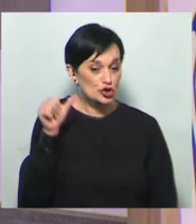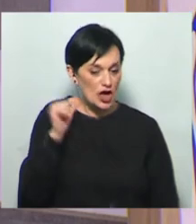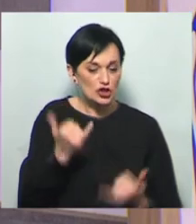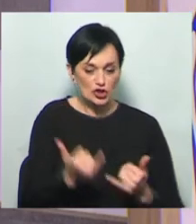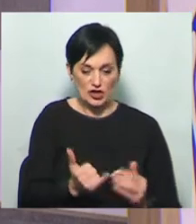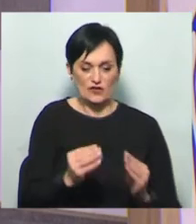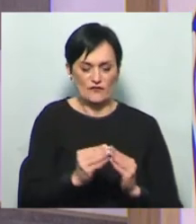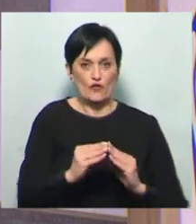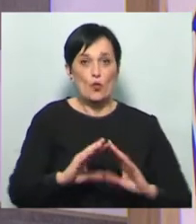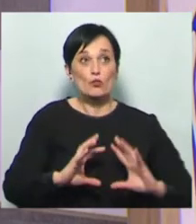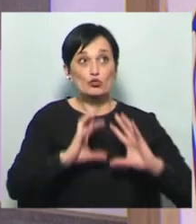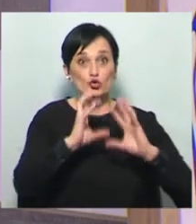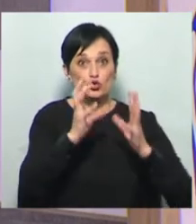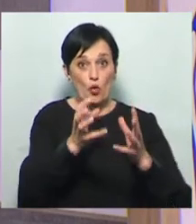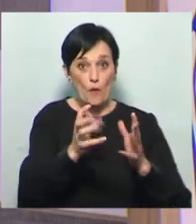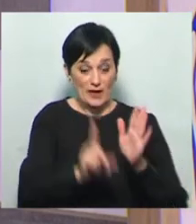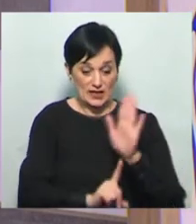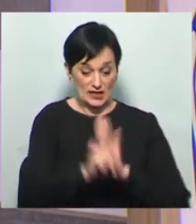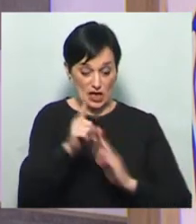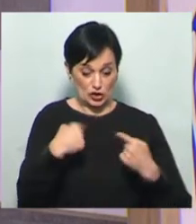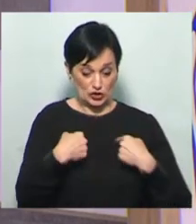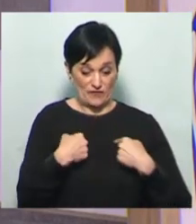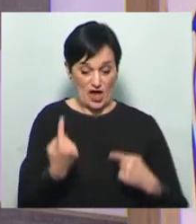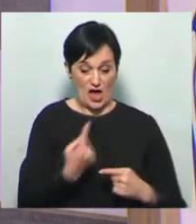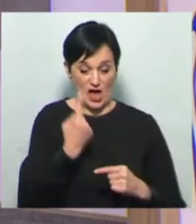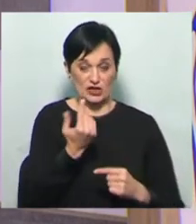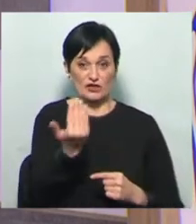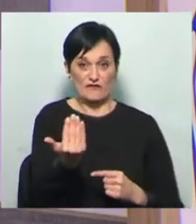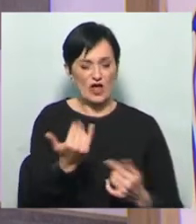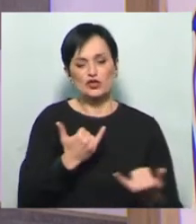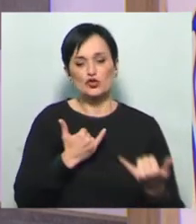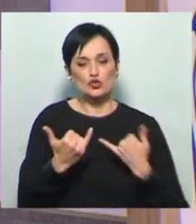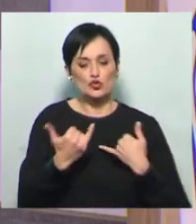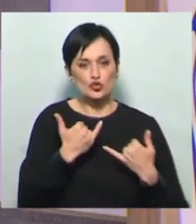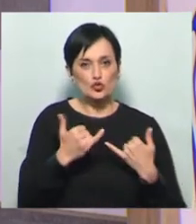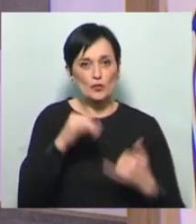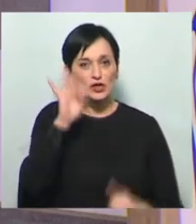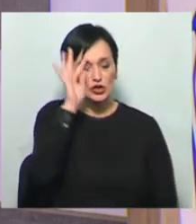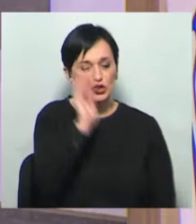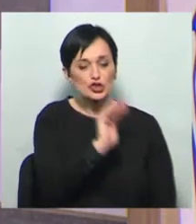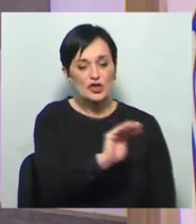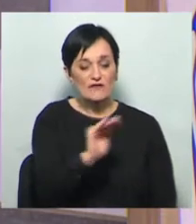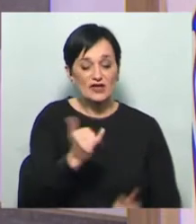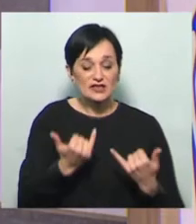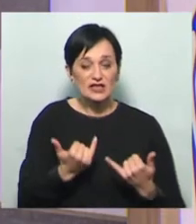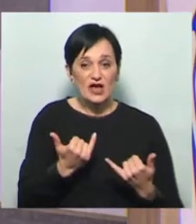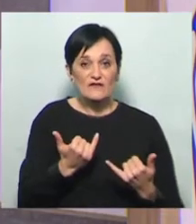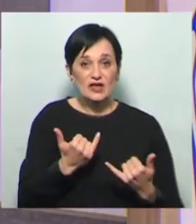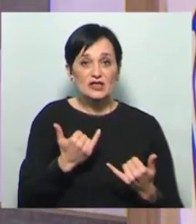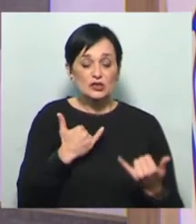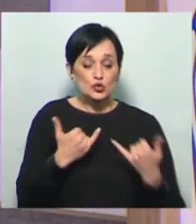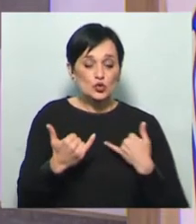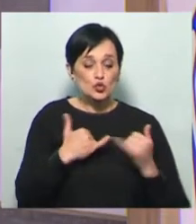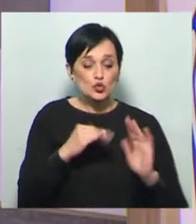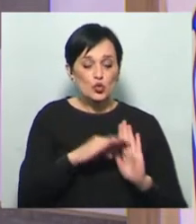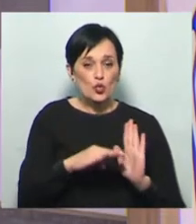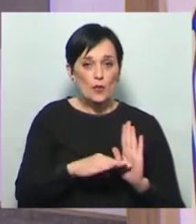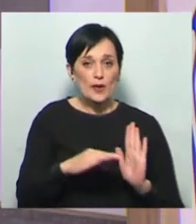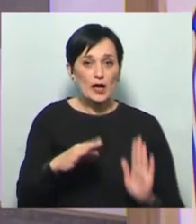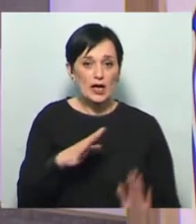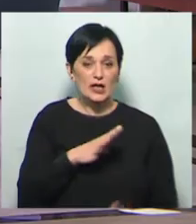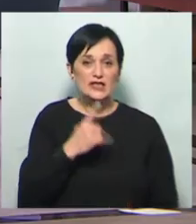წელსაც მთელ მსოფლიოში დაიწყო ჩვენგან, ჩვენი გადაცემით და თქვენი სტუმრობით, მაყურებელს შევახსენებ, რომ დღევანდელი ჩვენი გადაცემის სტუმრები